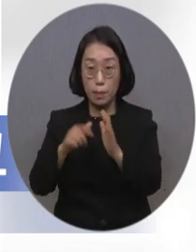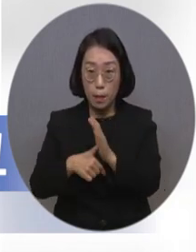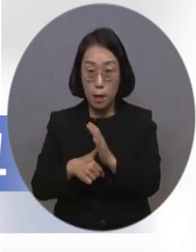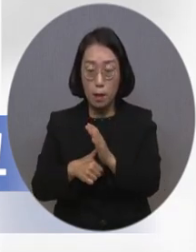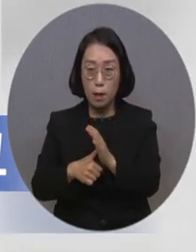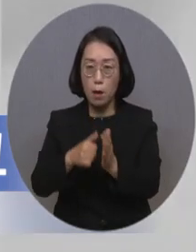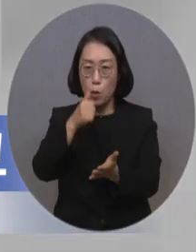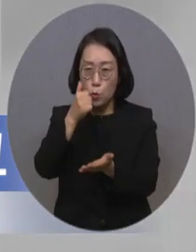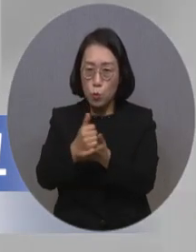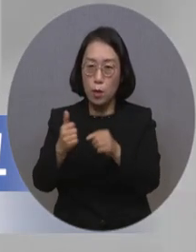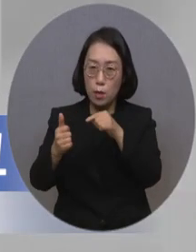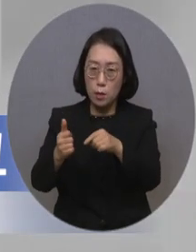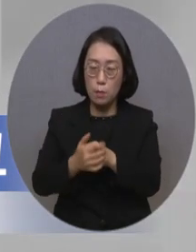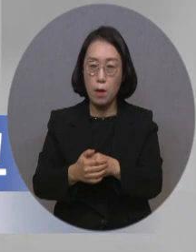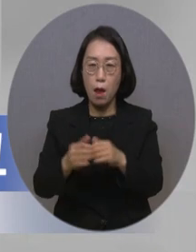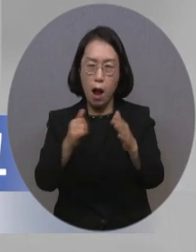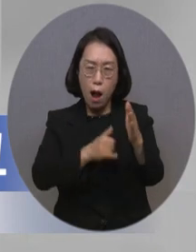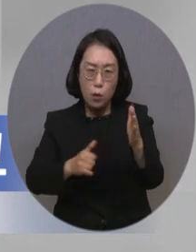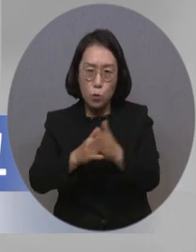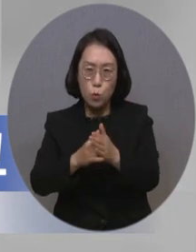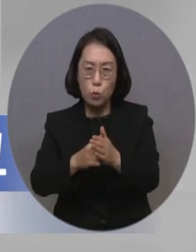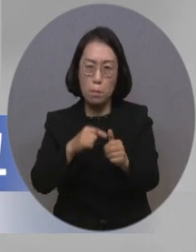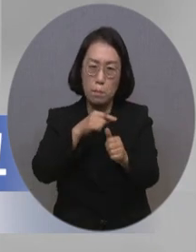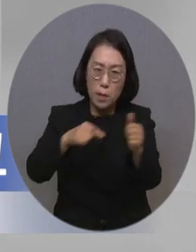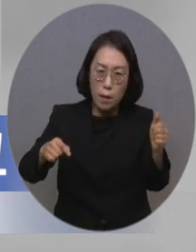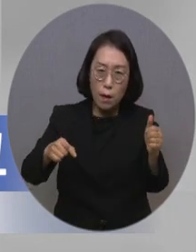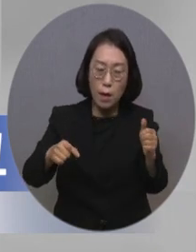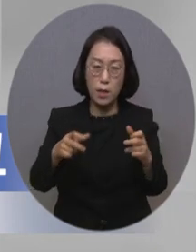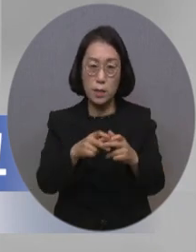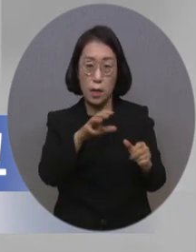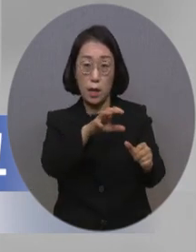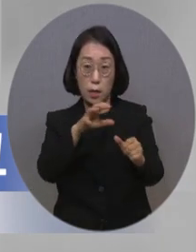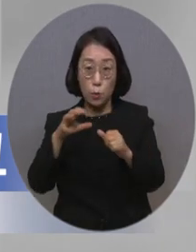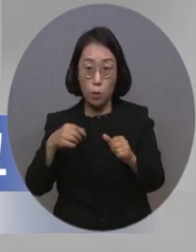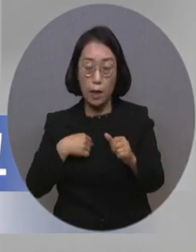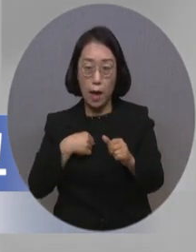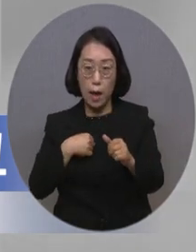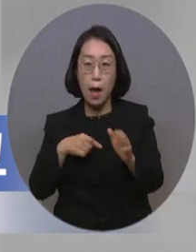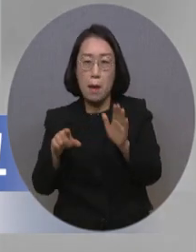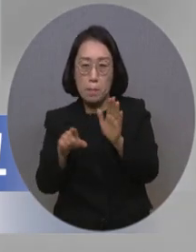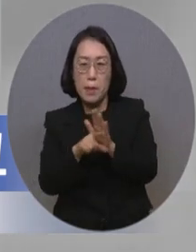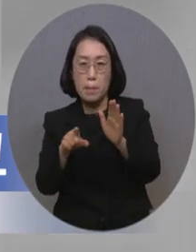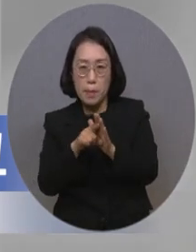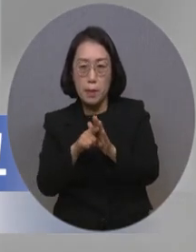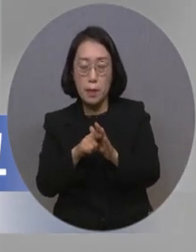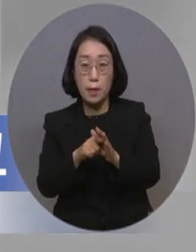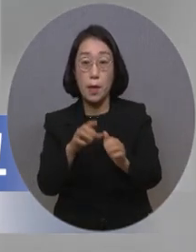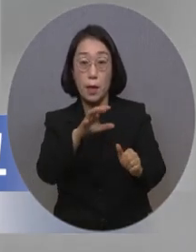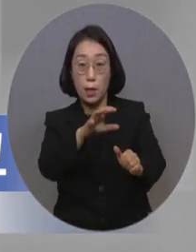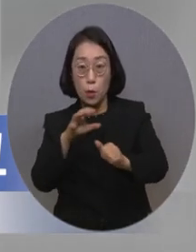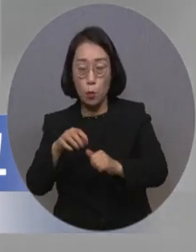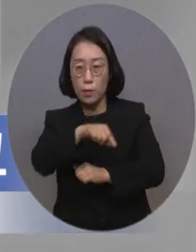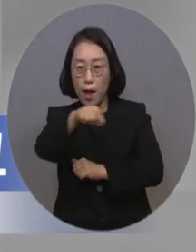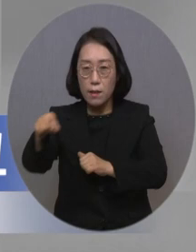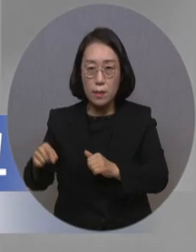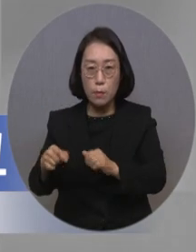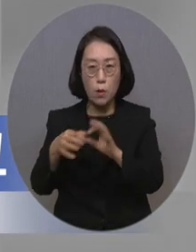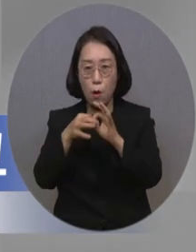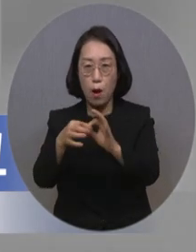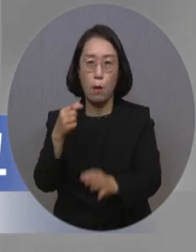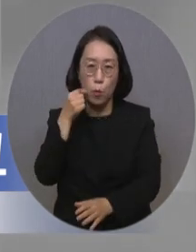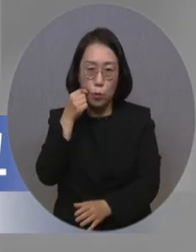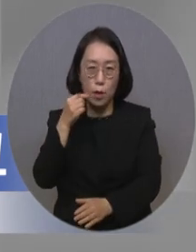범인 A씨가 피해자 가족들의 장애를 이용해 본인에게 의존하게 만든 뒤 외부와의 소통을 단절하게